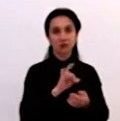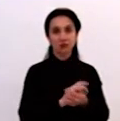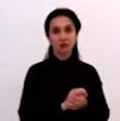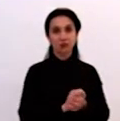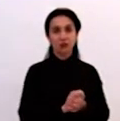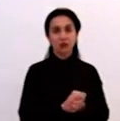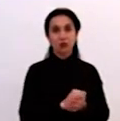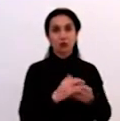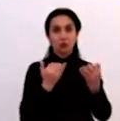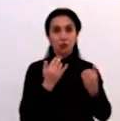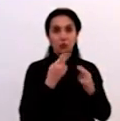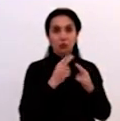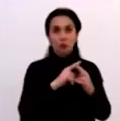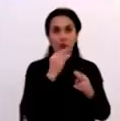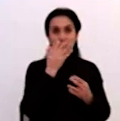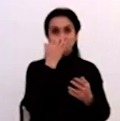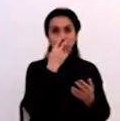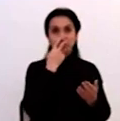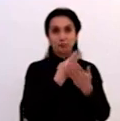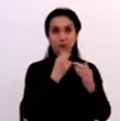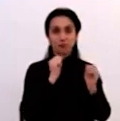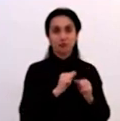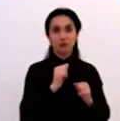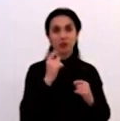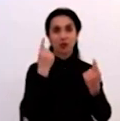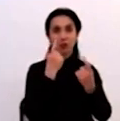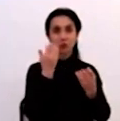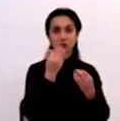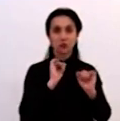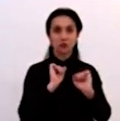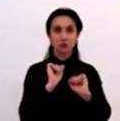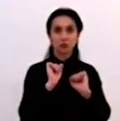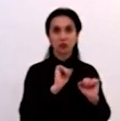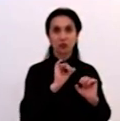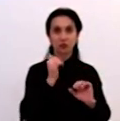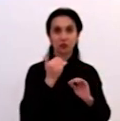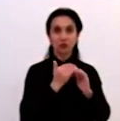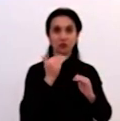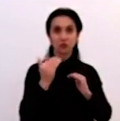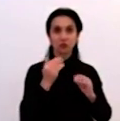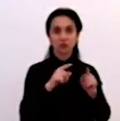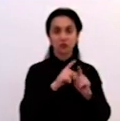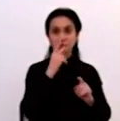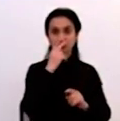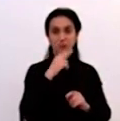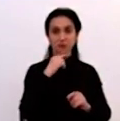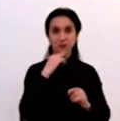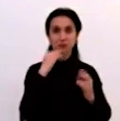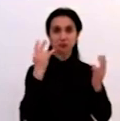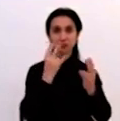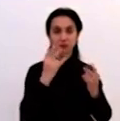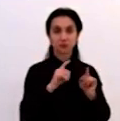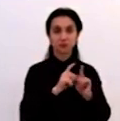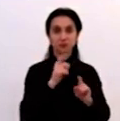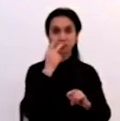Endi bu yerda quyidagi suratda ko'rishingiz mumkin, axborotni himoyalashda avvalo tashqi tahdidlarga e'tibor qaratish kerak. Demak, bu